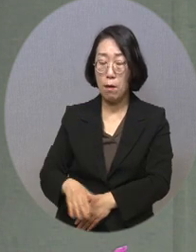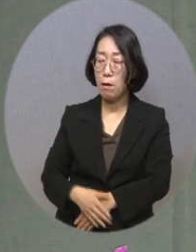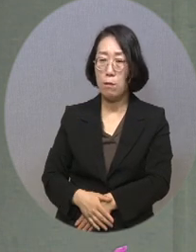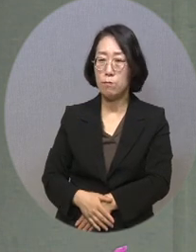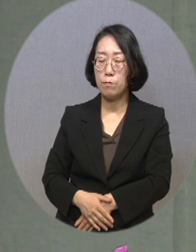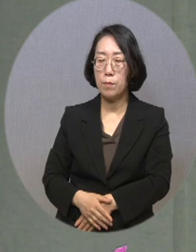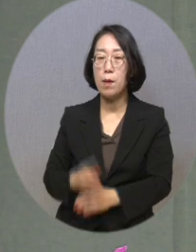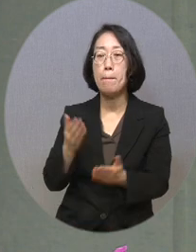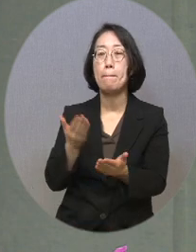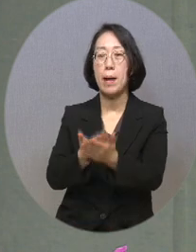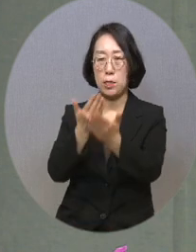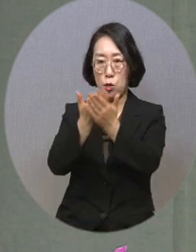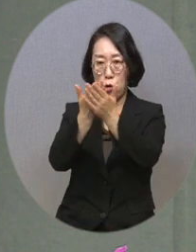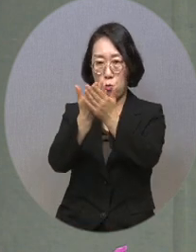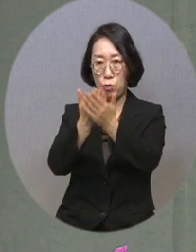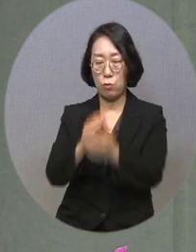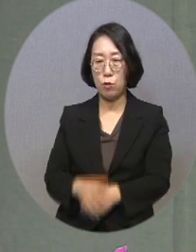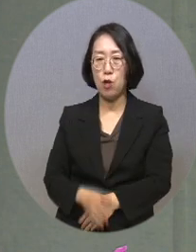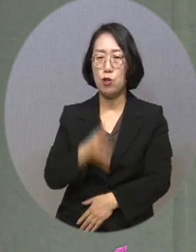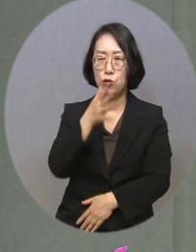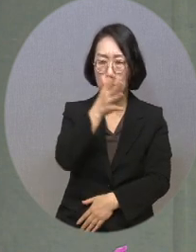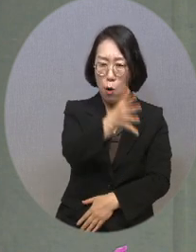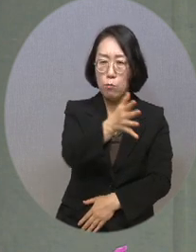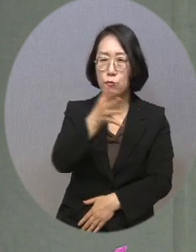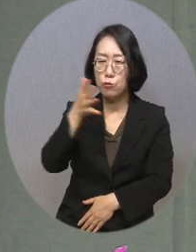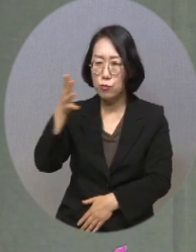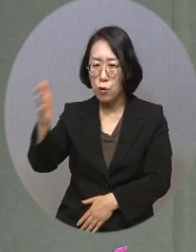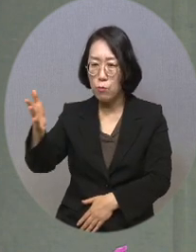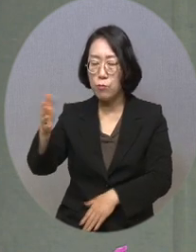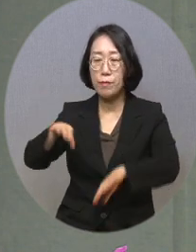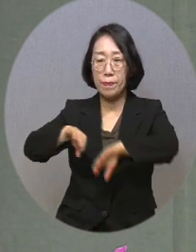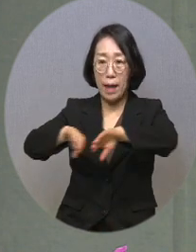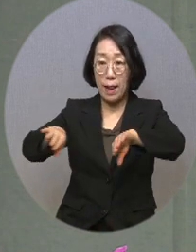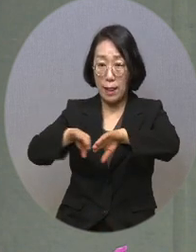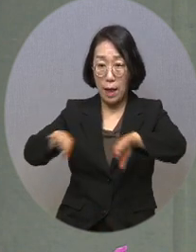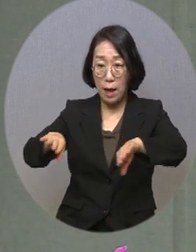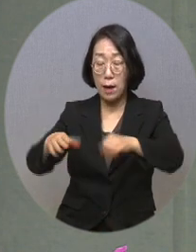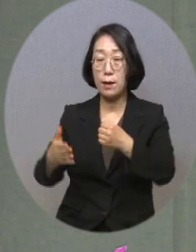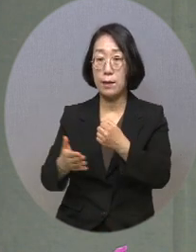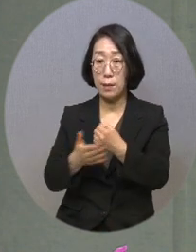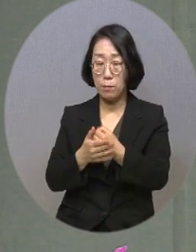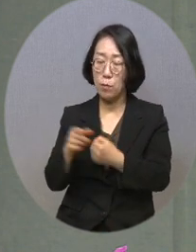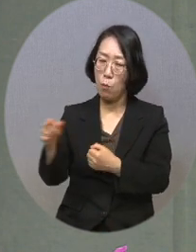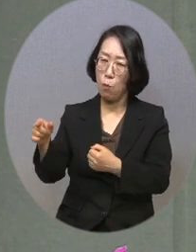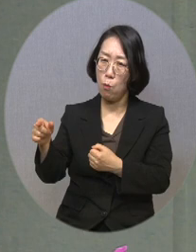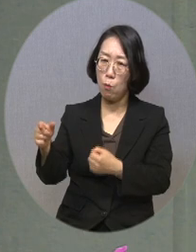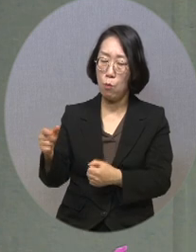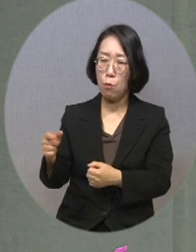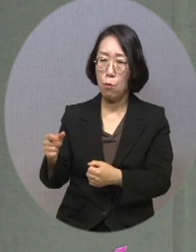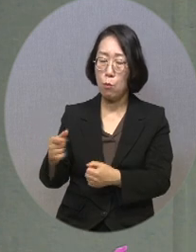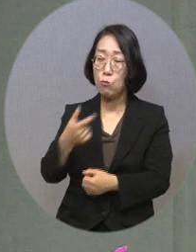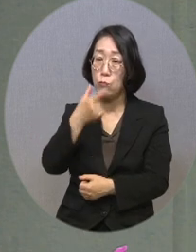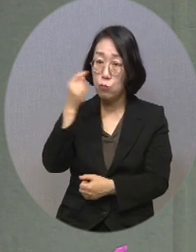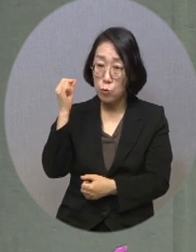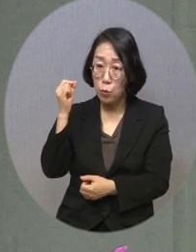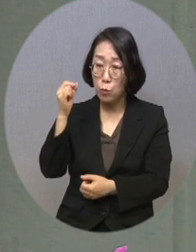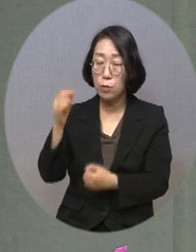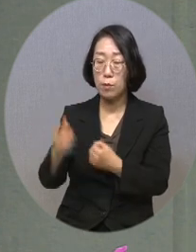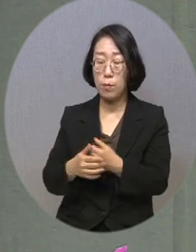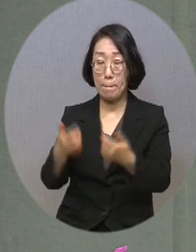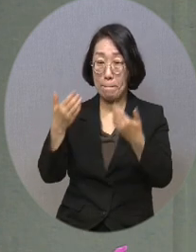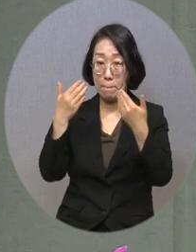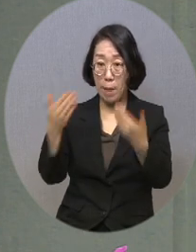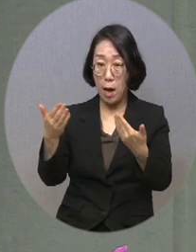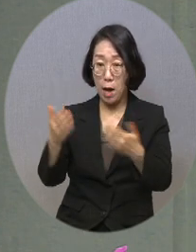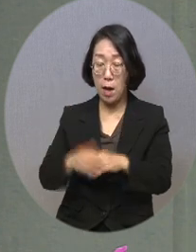것이 발전하고 네. 여러 가지 이제 전문 직종의 어떤 그 한계가 정확해지니까 그렇습니다.